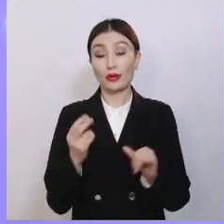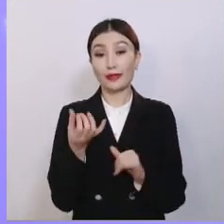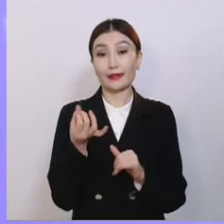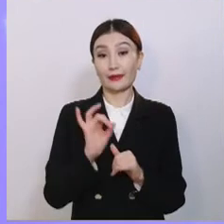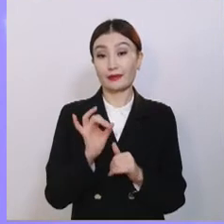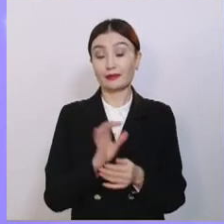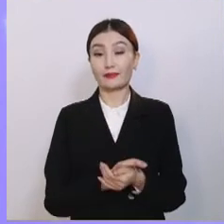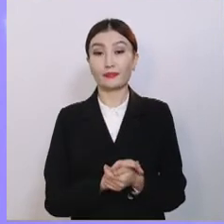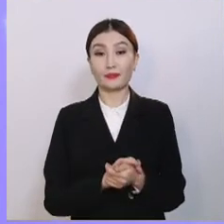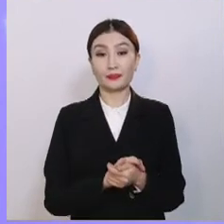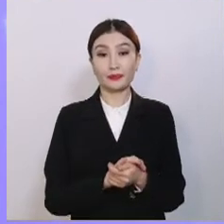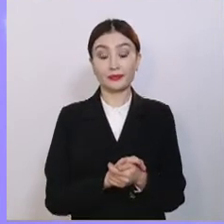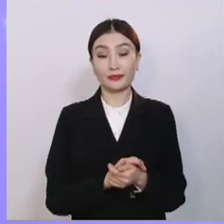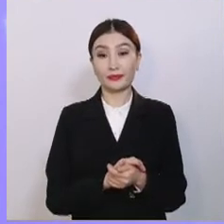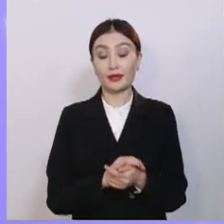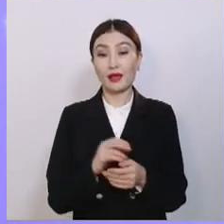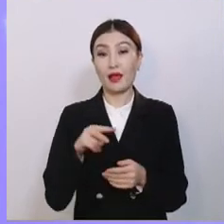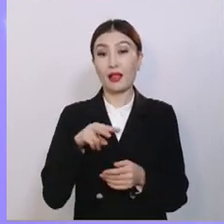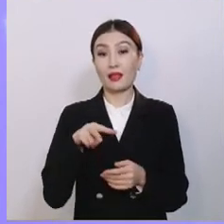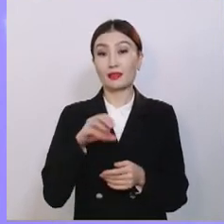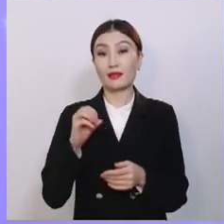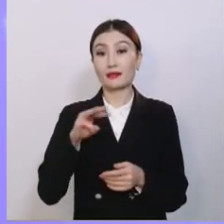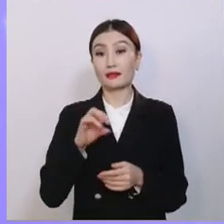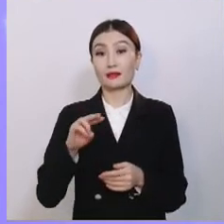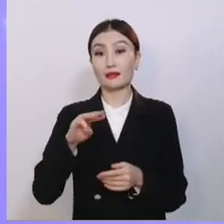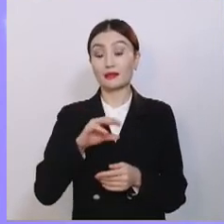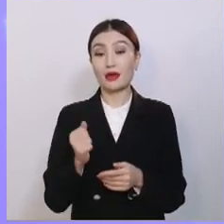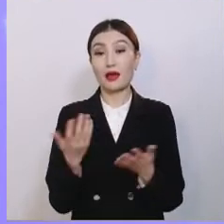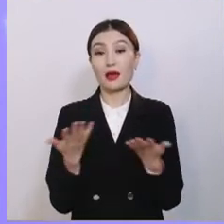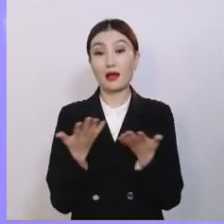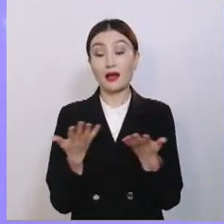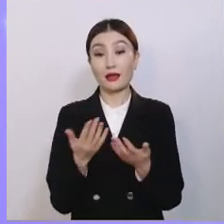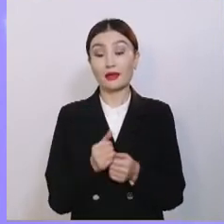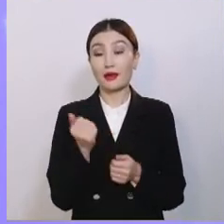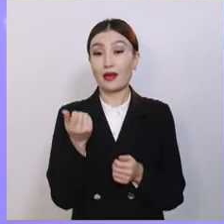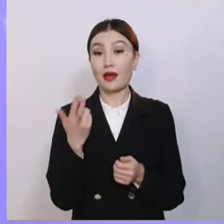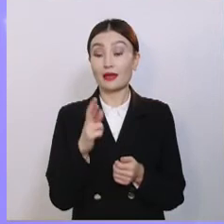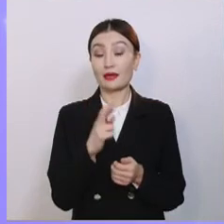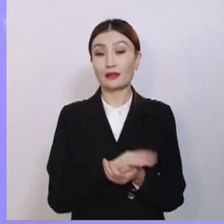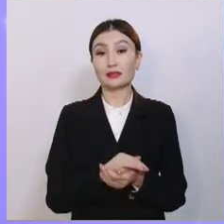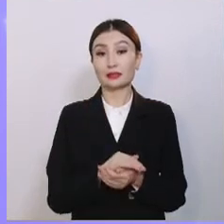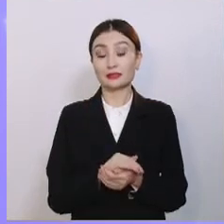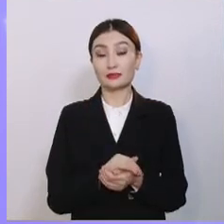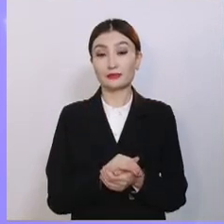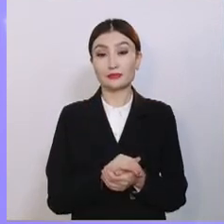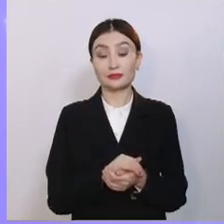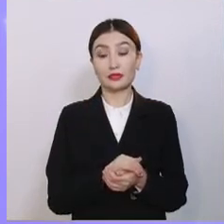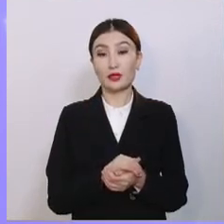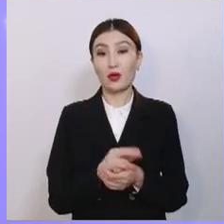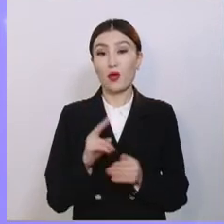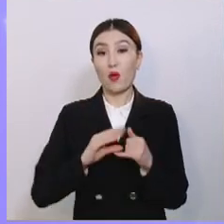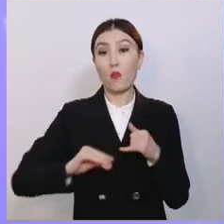Окончание «ий». Лента какая? Широкая. Окончание «ая».